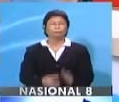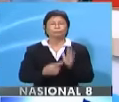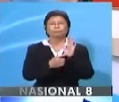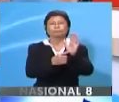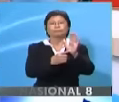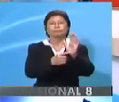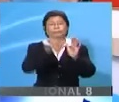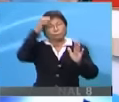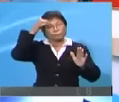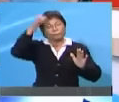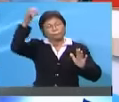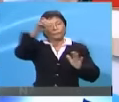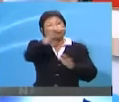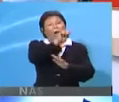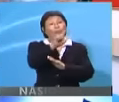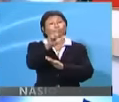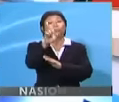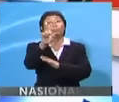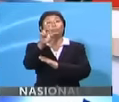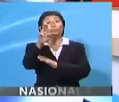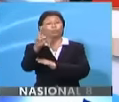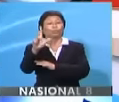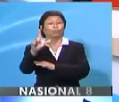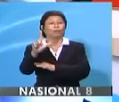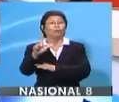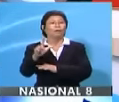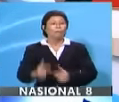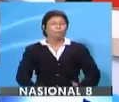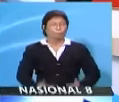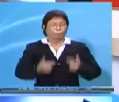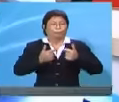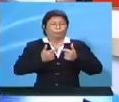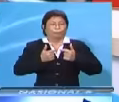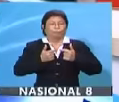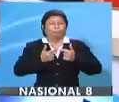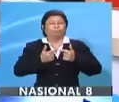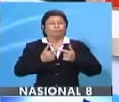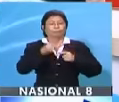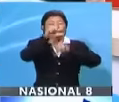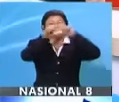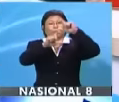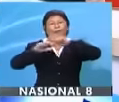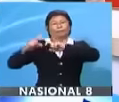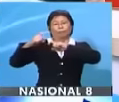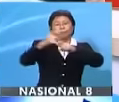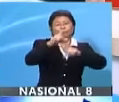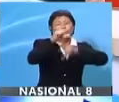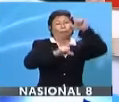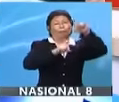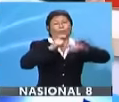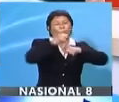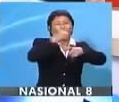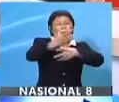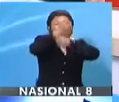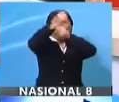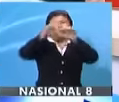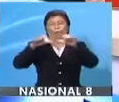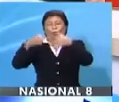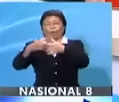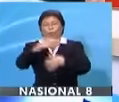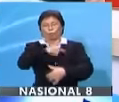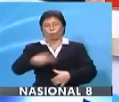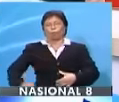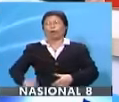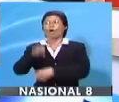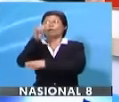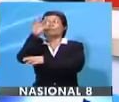Mengetengahkan konsep outdoor lifestyle, Dewan Bandaraya Kuala Lumpur DBKL sekali lagi dinobatkan sebagai pemenang utama kategori Royal